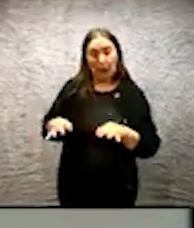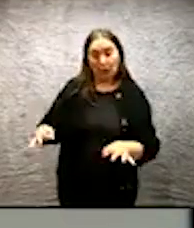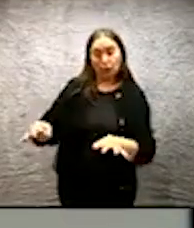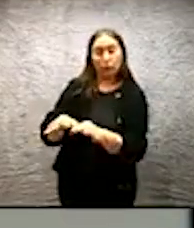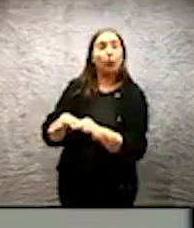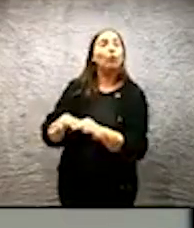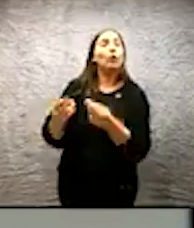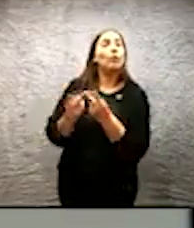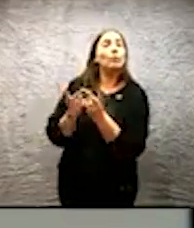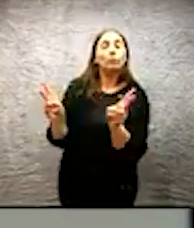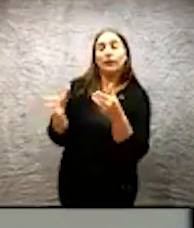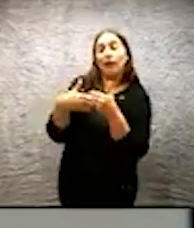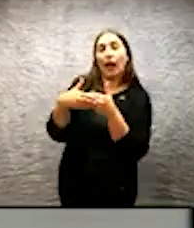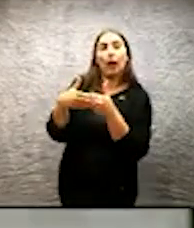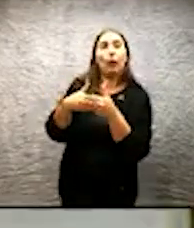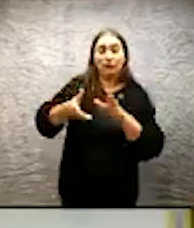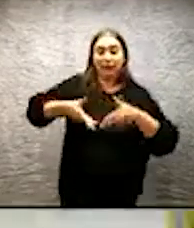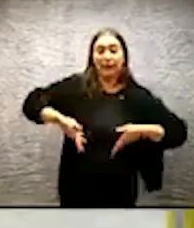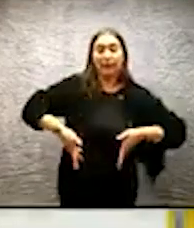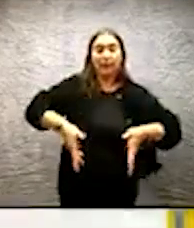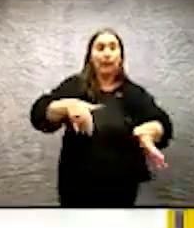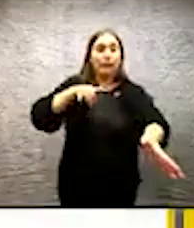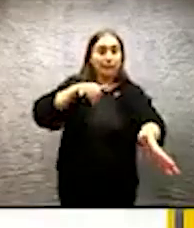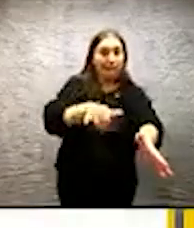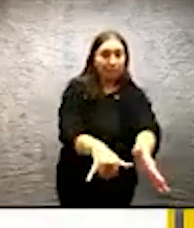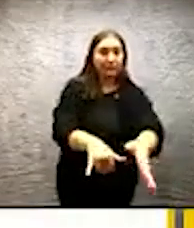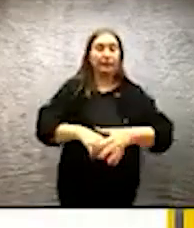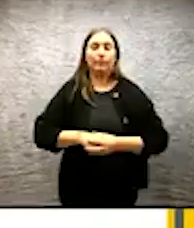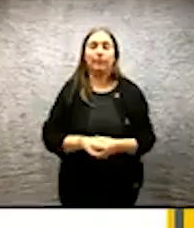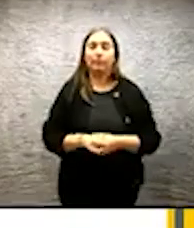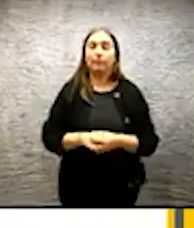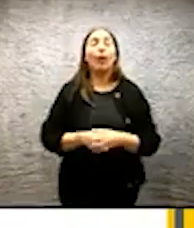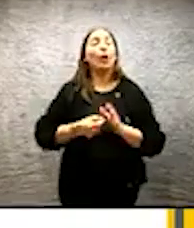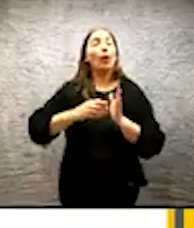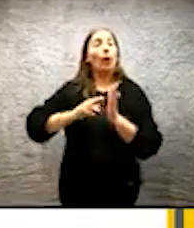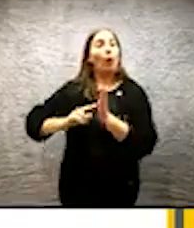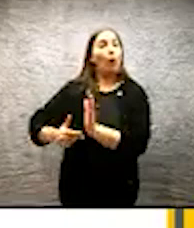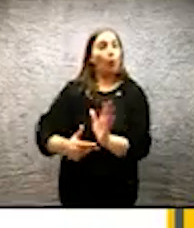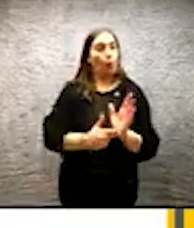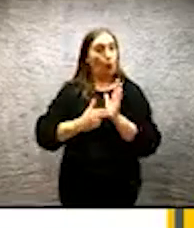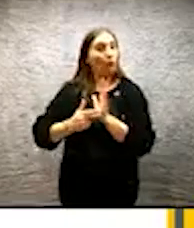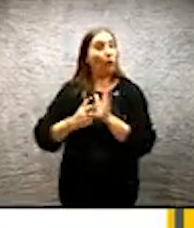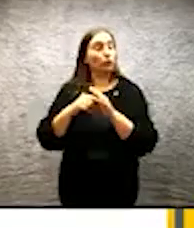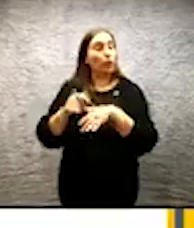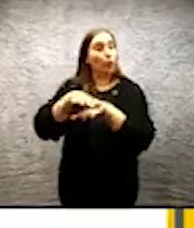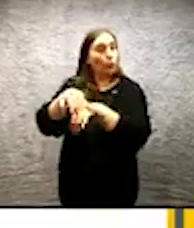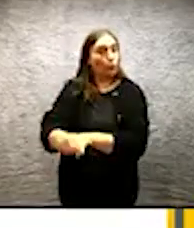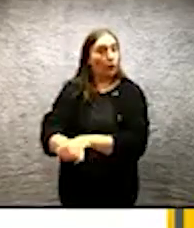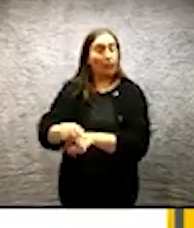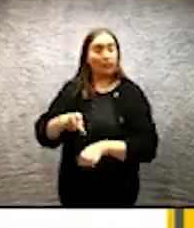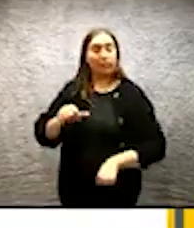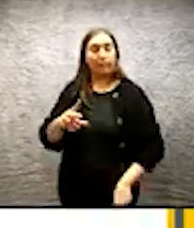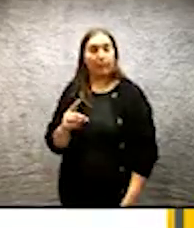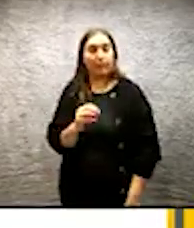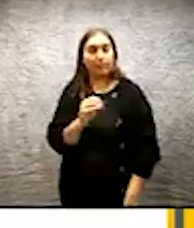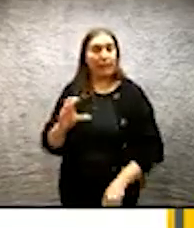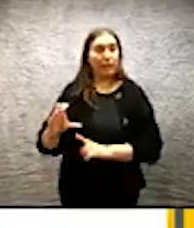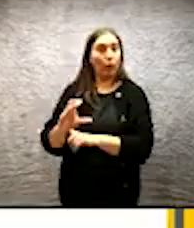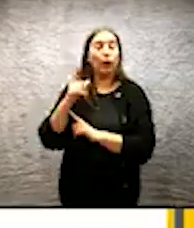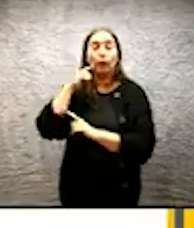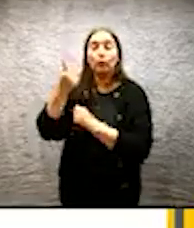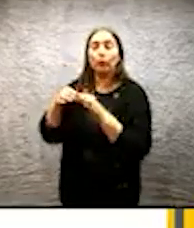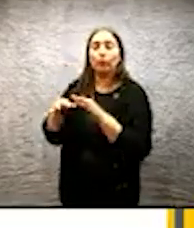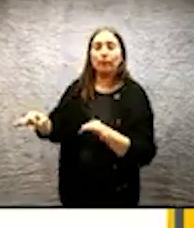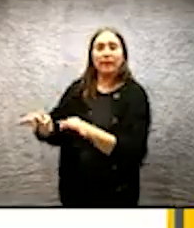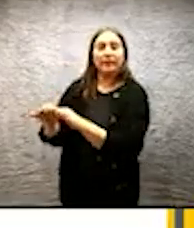à côté du bureau de piste, le renouvellement des conventions d'occupation des anciens paddocks, dont une parcelle allouée à